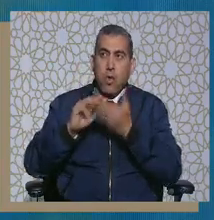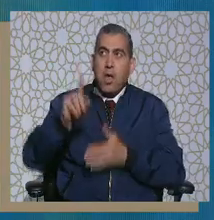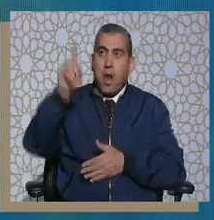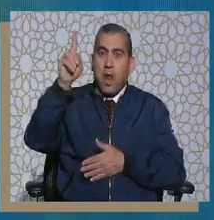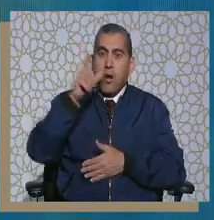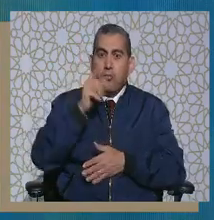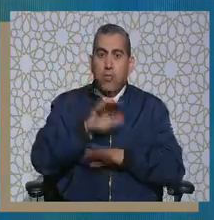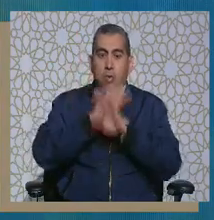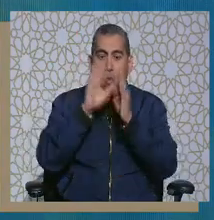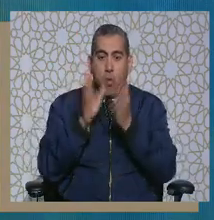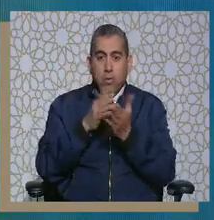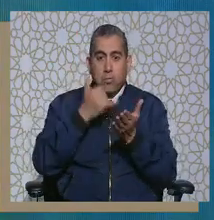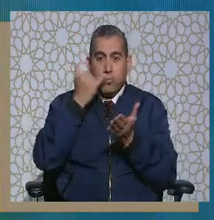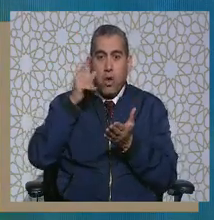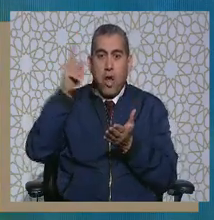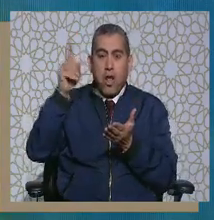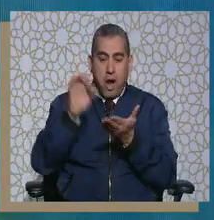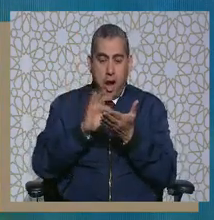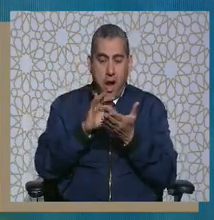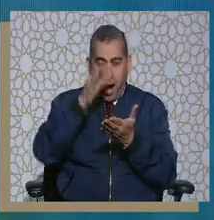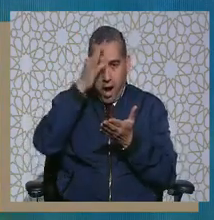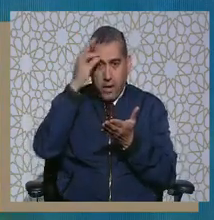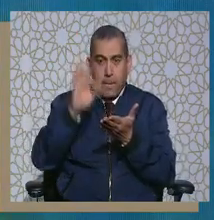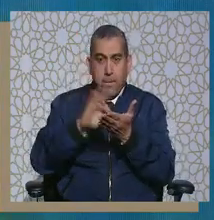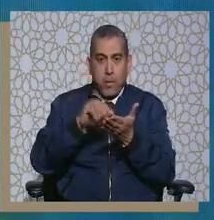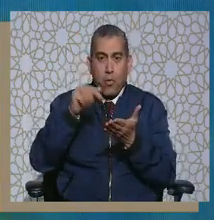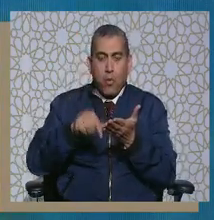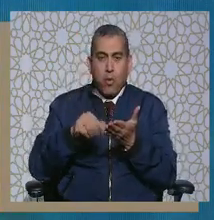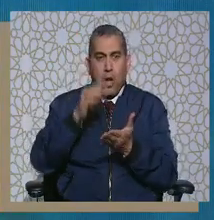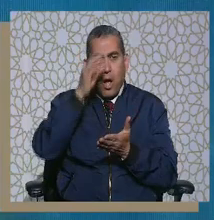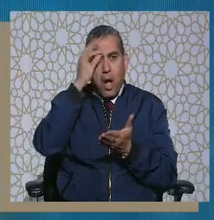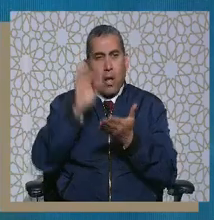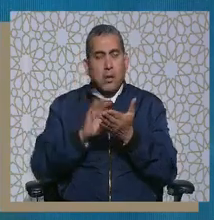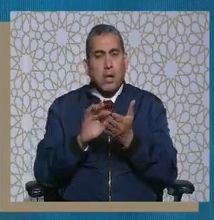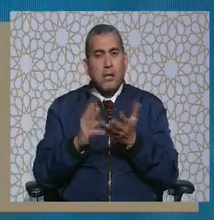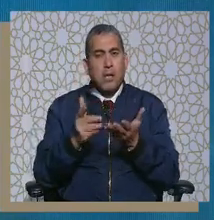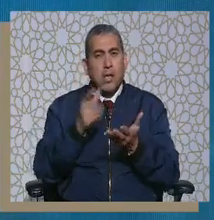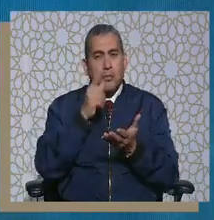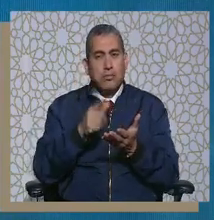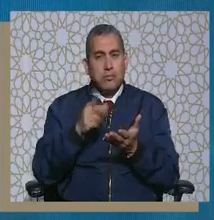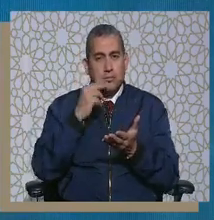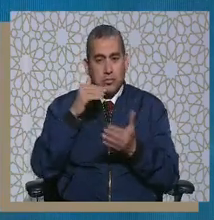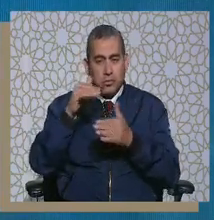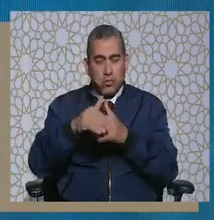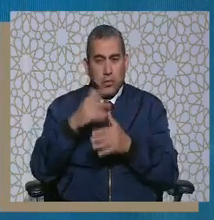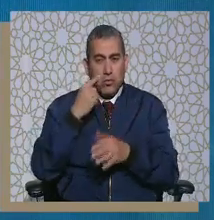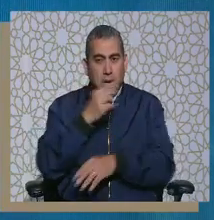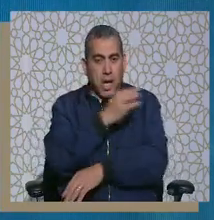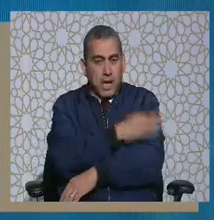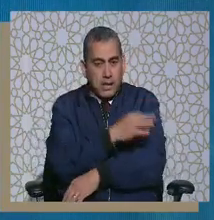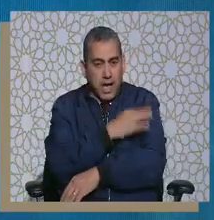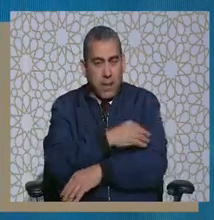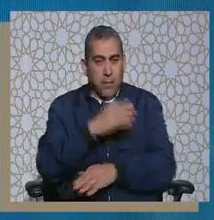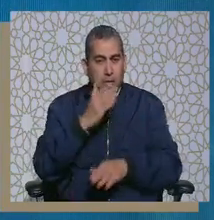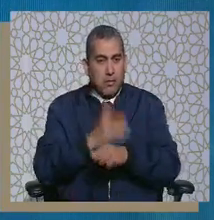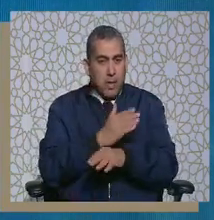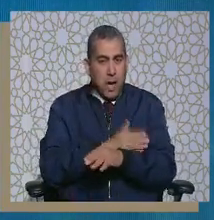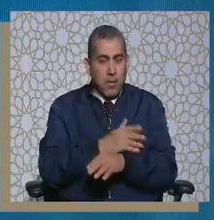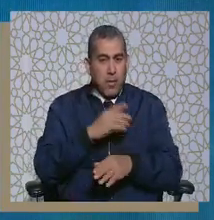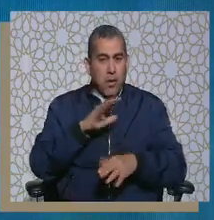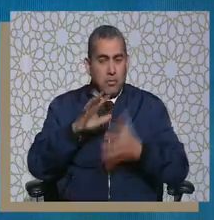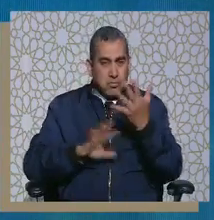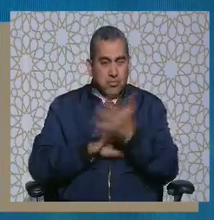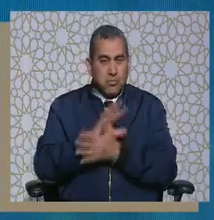الله هو ده القدر ايه ده يعني القدر ده مش مليء بالاختبارات والاوجاع والالام